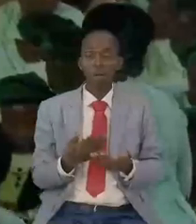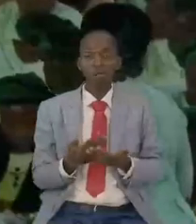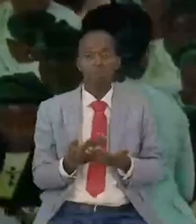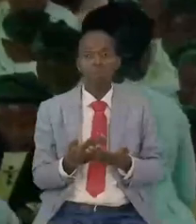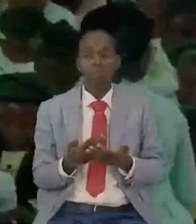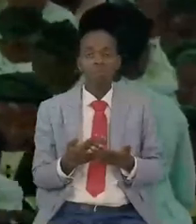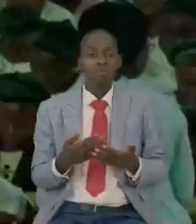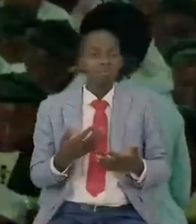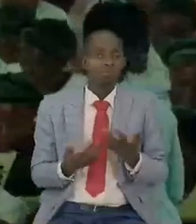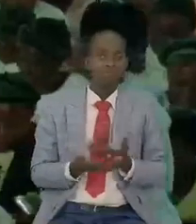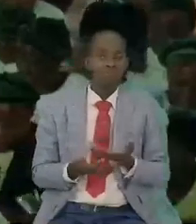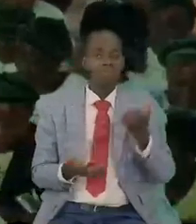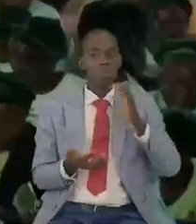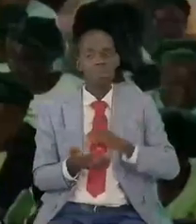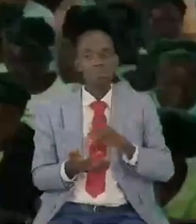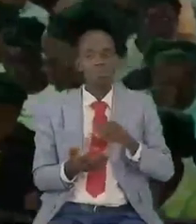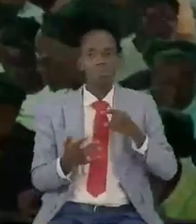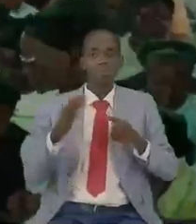peu importe